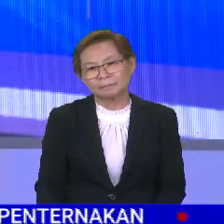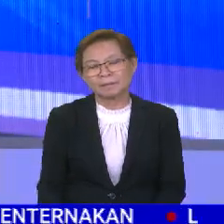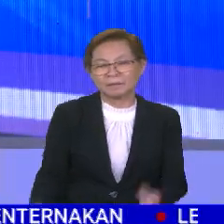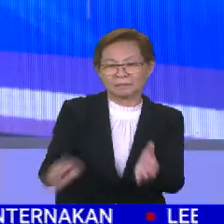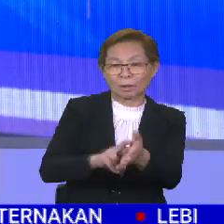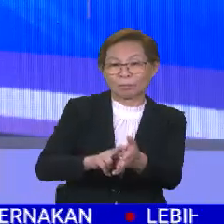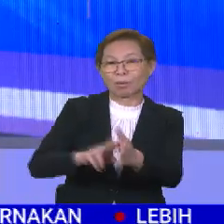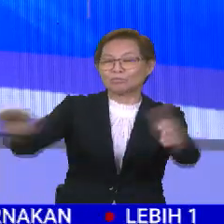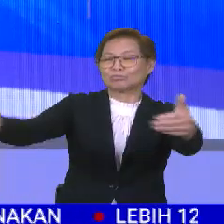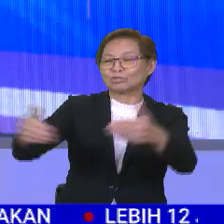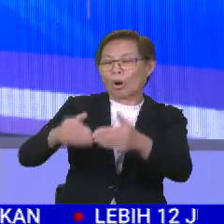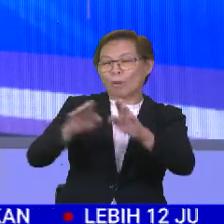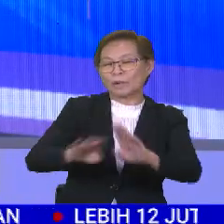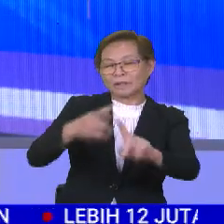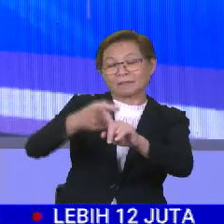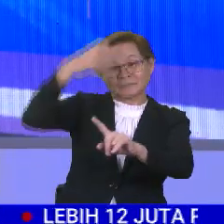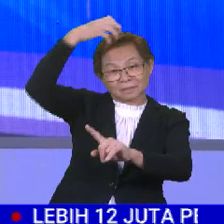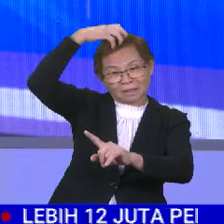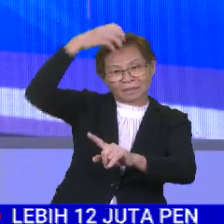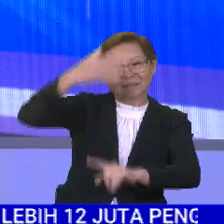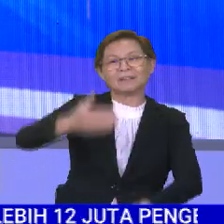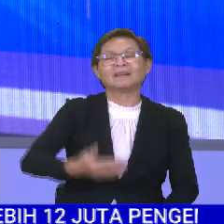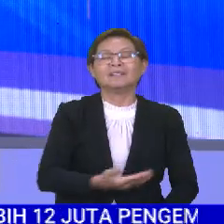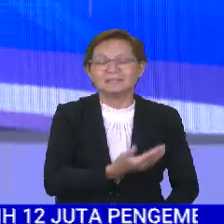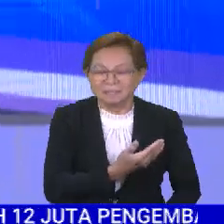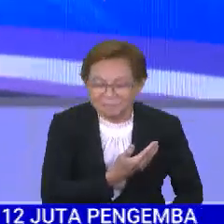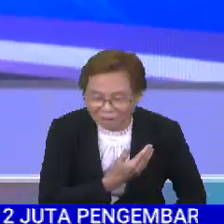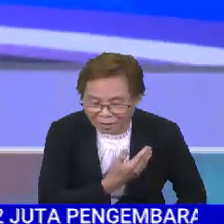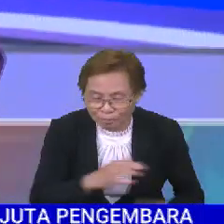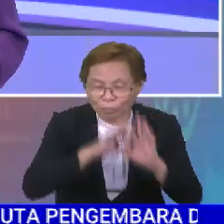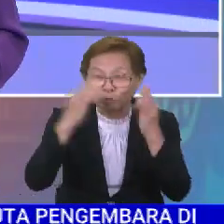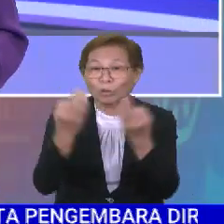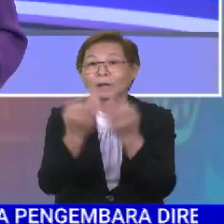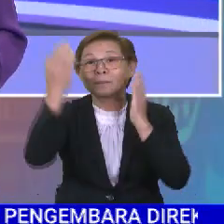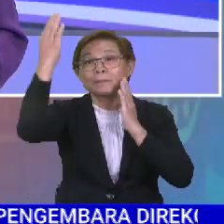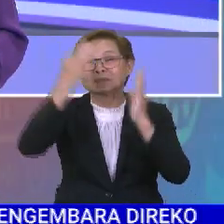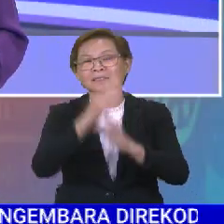Laporan itu menutup perkembangan dari Selangor. Salam keluarga Malaysia dan jumpa lagi.